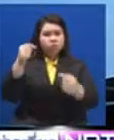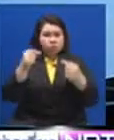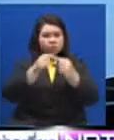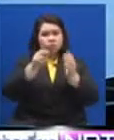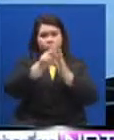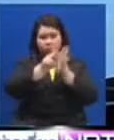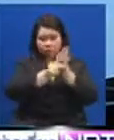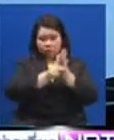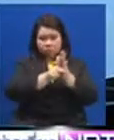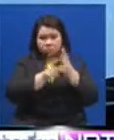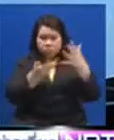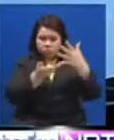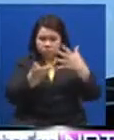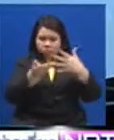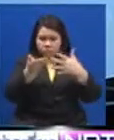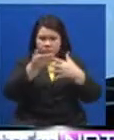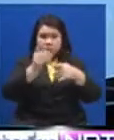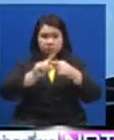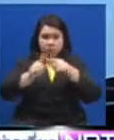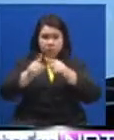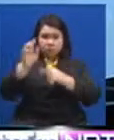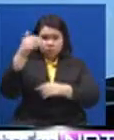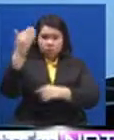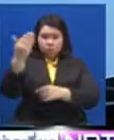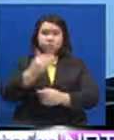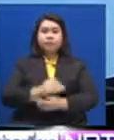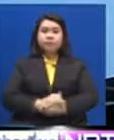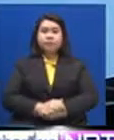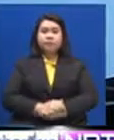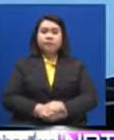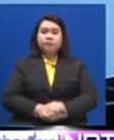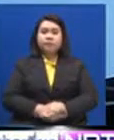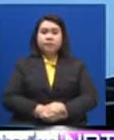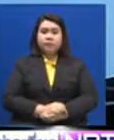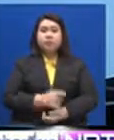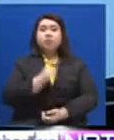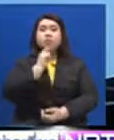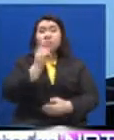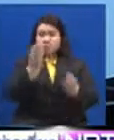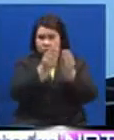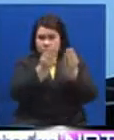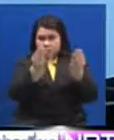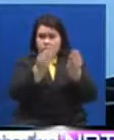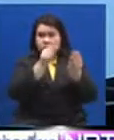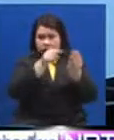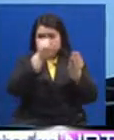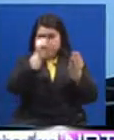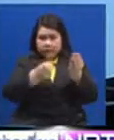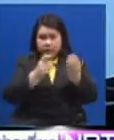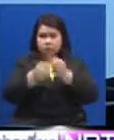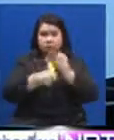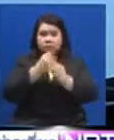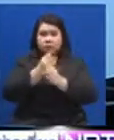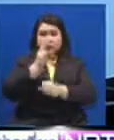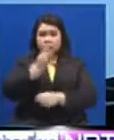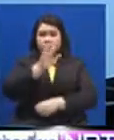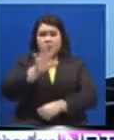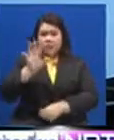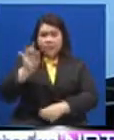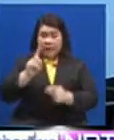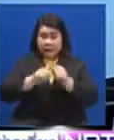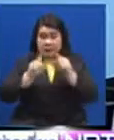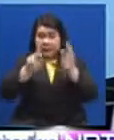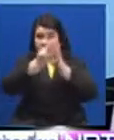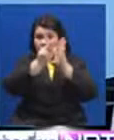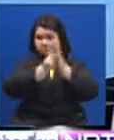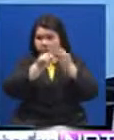ขั้นตอนมากกว่าผมเพราะว่ารัฐธรรมนูญเสร็จแน่ๆปี58แต่ว่าออกกฎหมายลูก